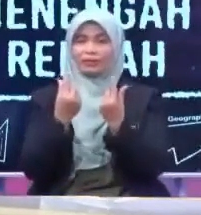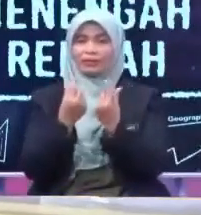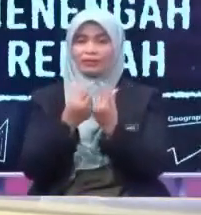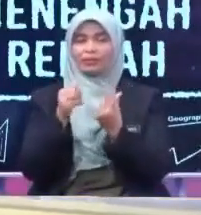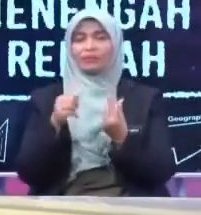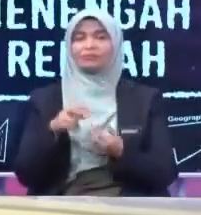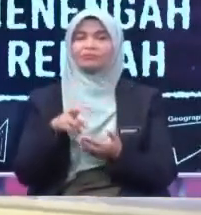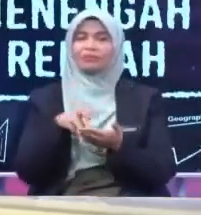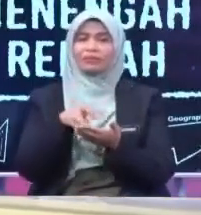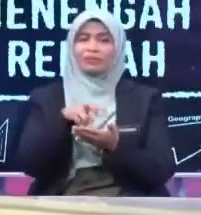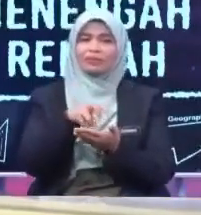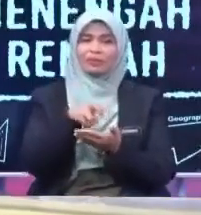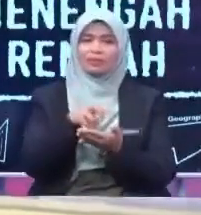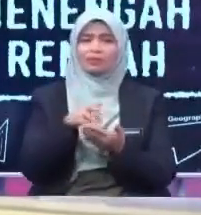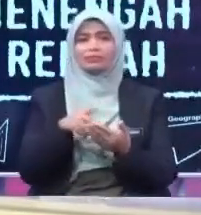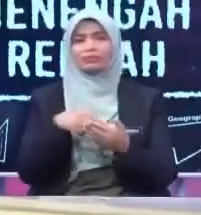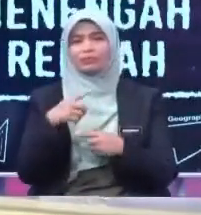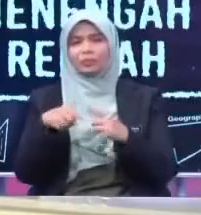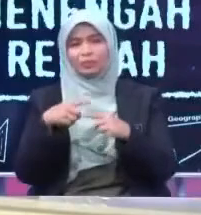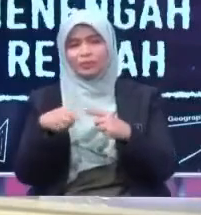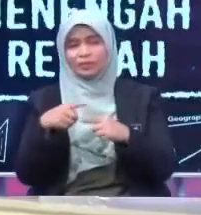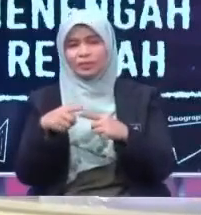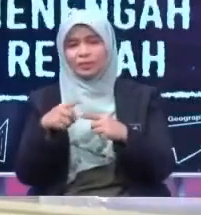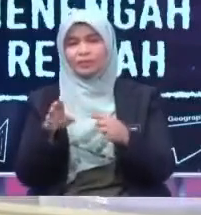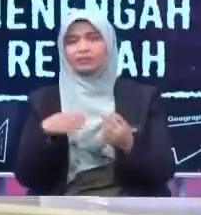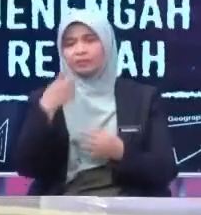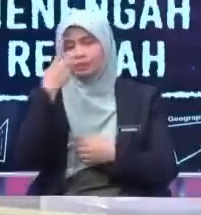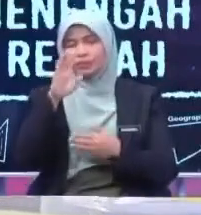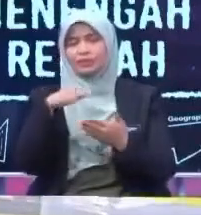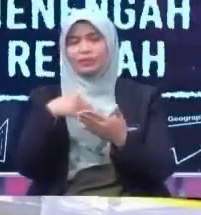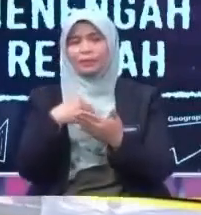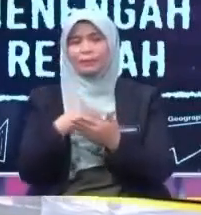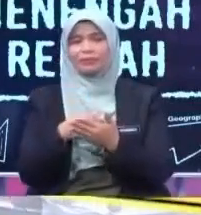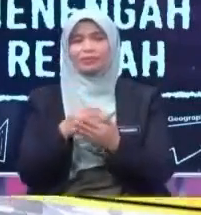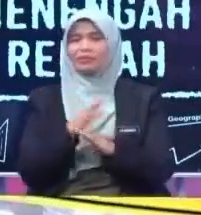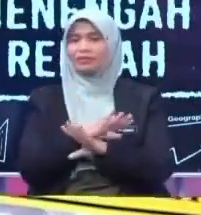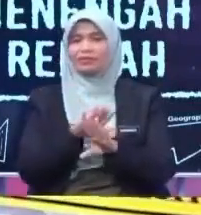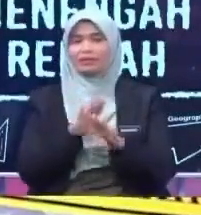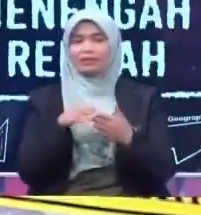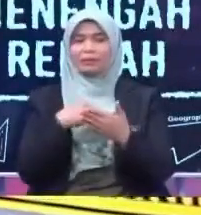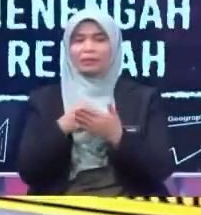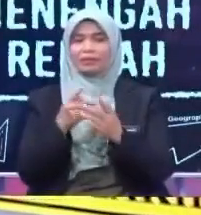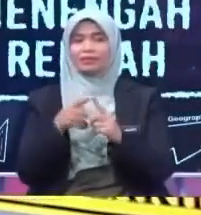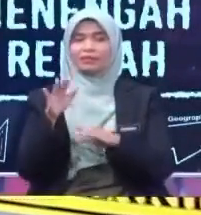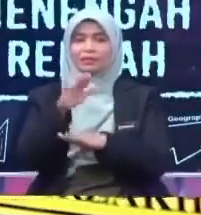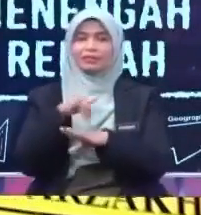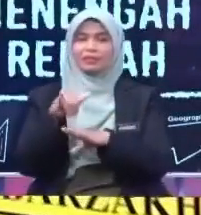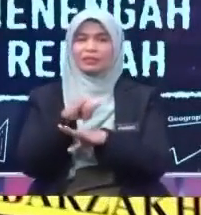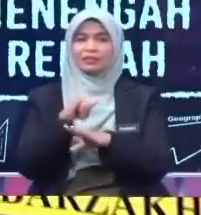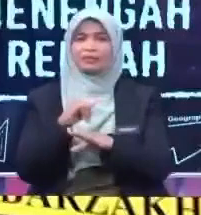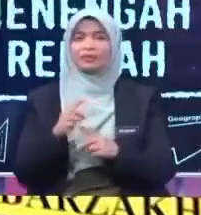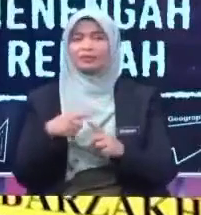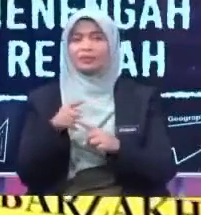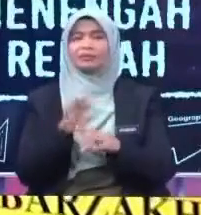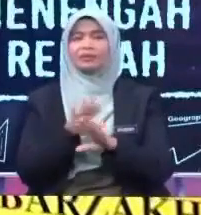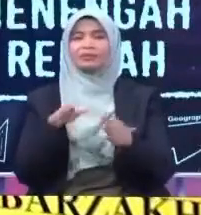dia merangkak berguling-guling, kan, lalu kat titian sirat tu, tetapi dia tak sempat sampai ke syurga. Bila tak sampai ke